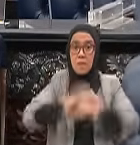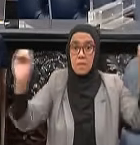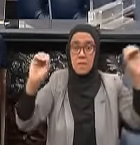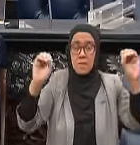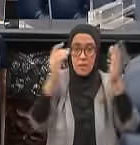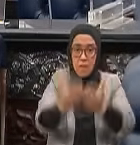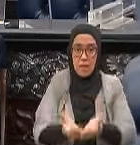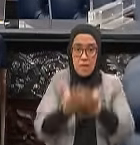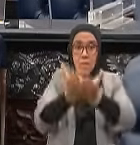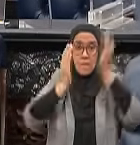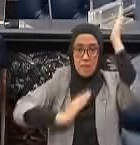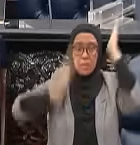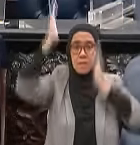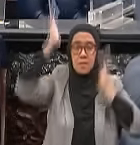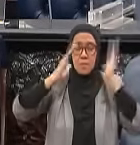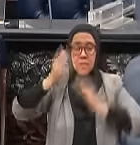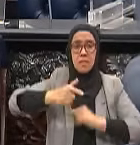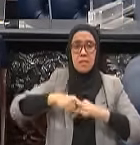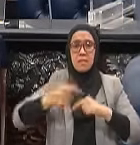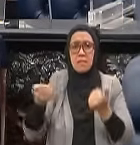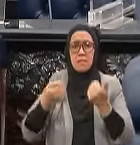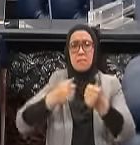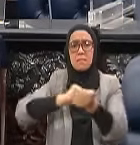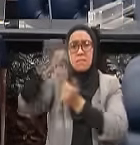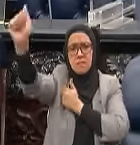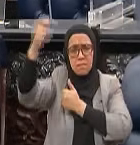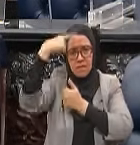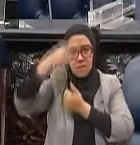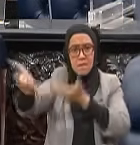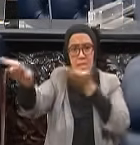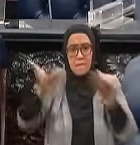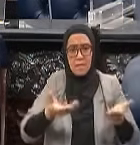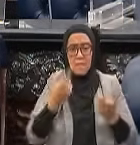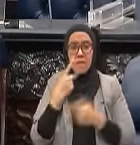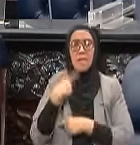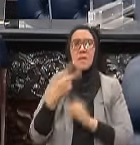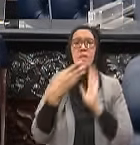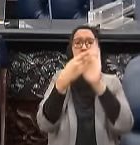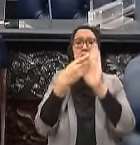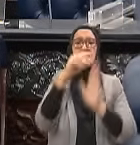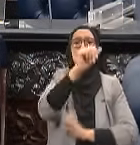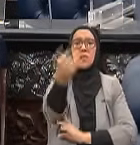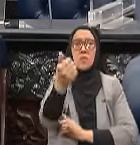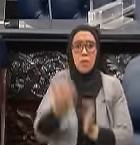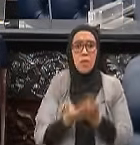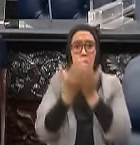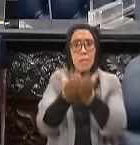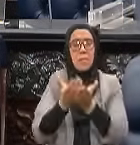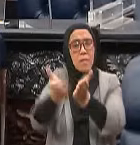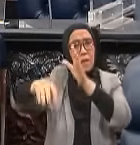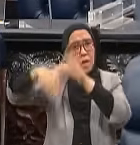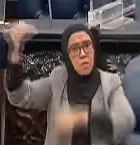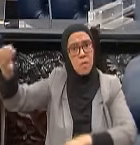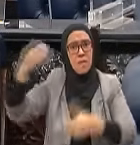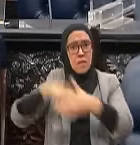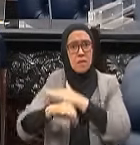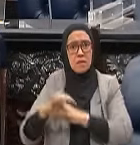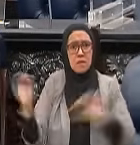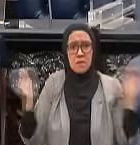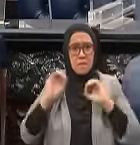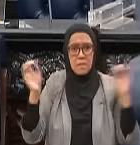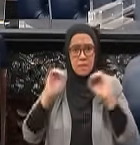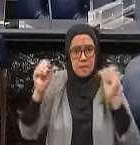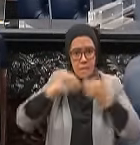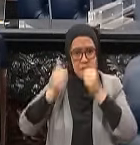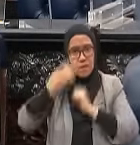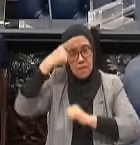Benarkan mereka bawa sudah ada bukti 10 buah Kapal asing masuk tak wujud kata kita mendekat itu masuk